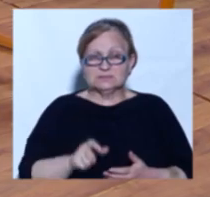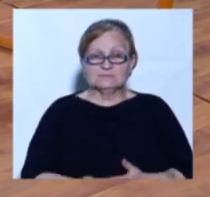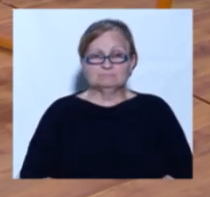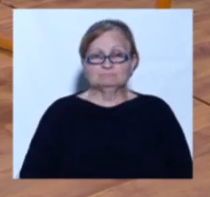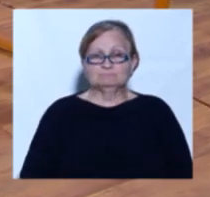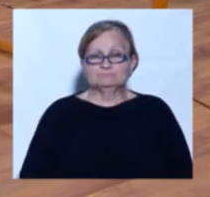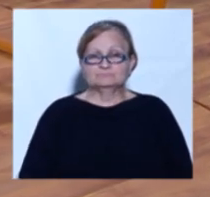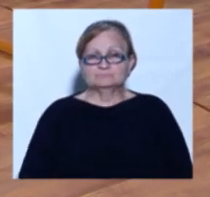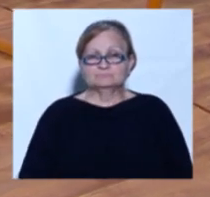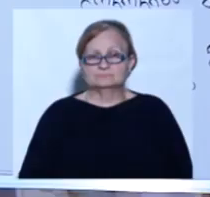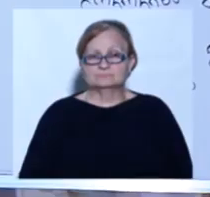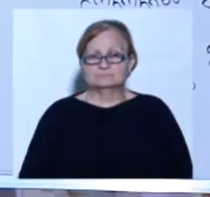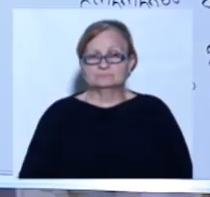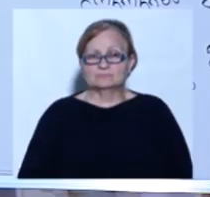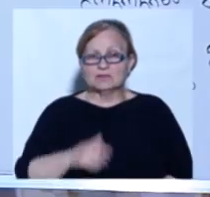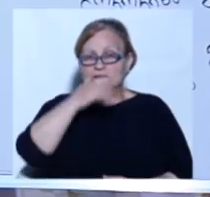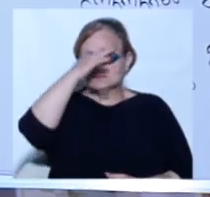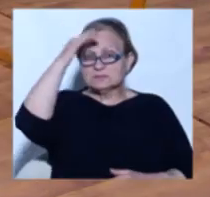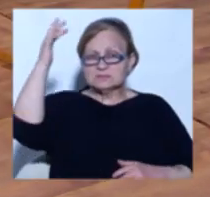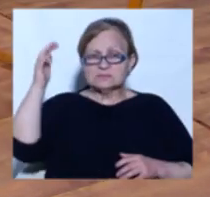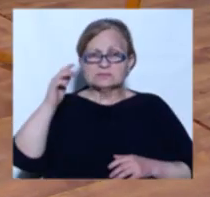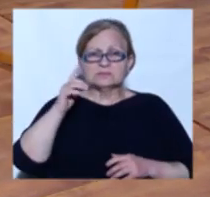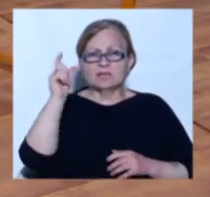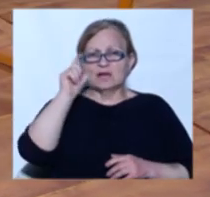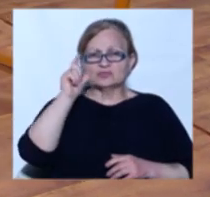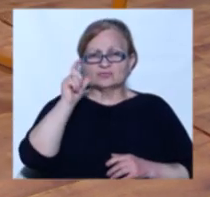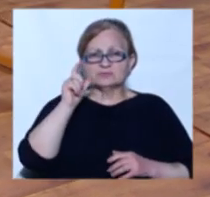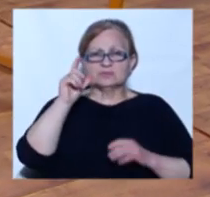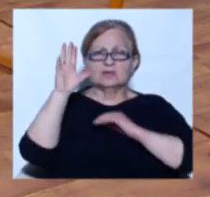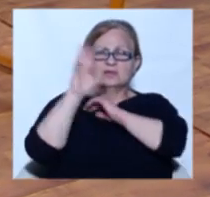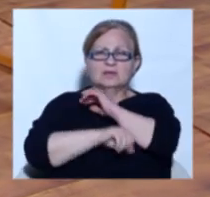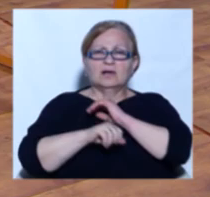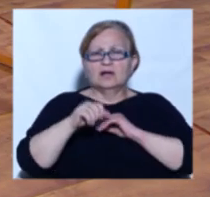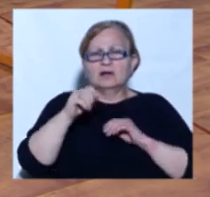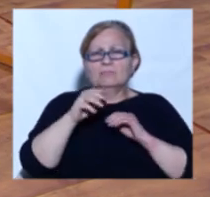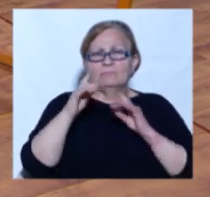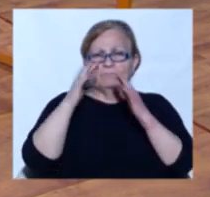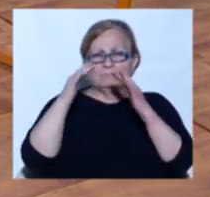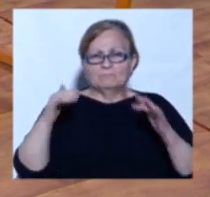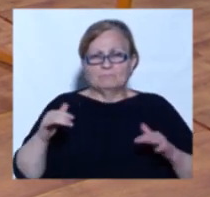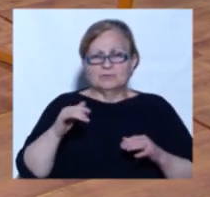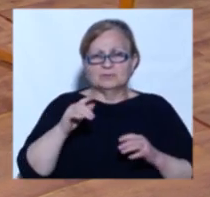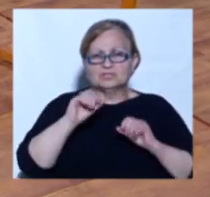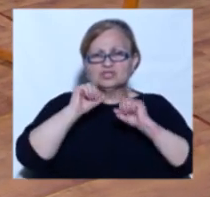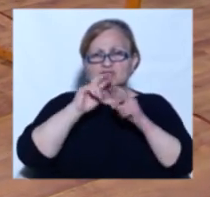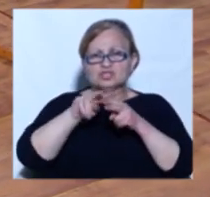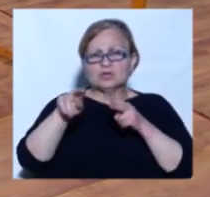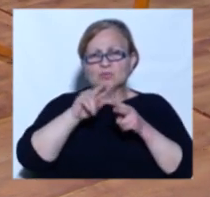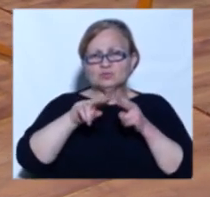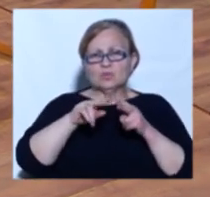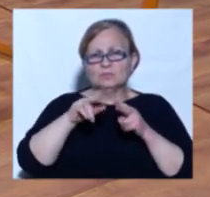ლექსი. ცის ლაჟვარდოვან დასავალზე კენარი ფიჭვი შემოდგომის მთვარემ